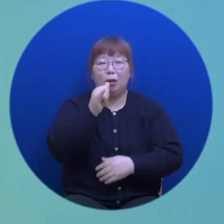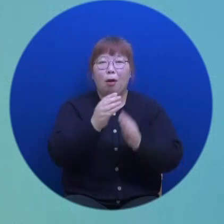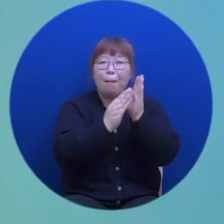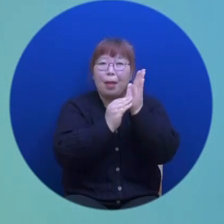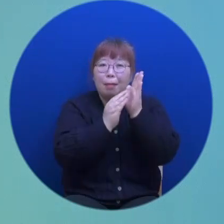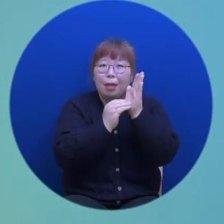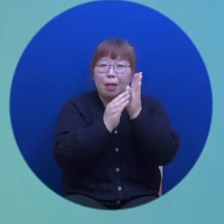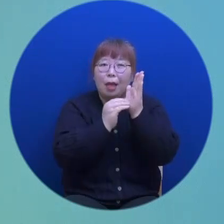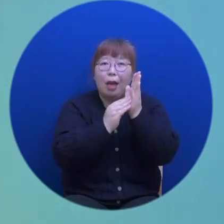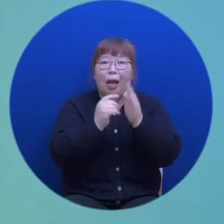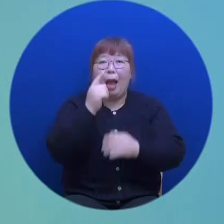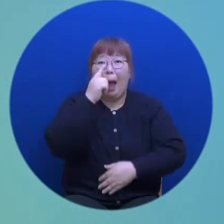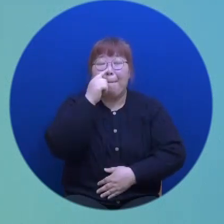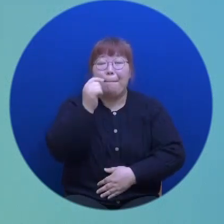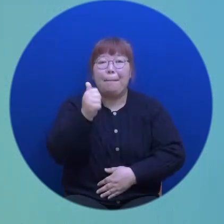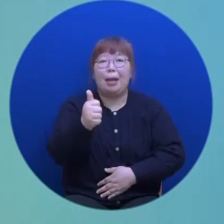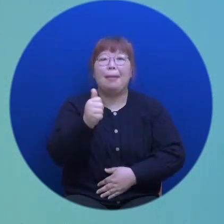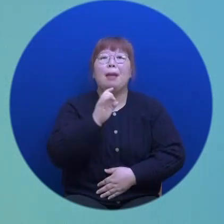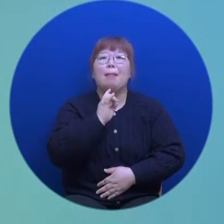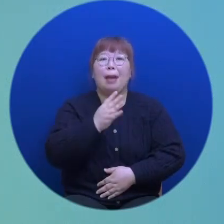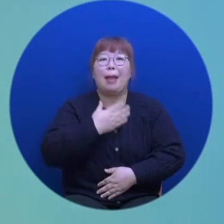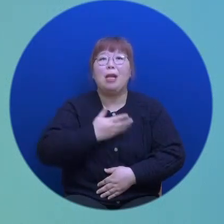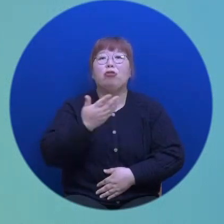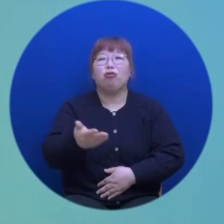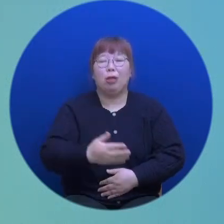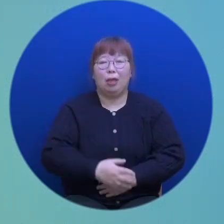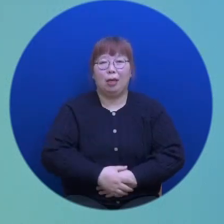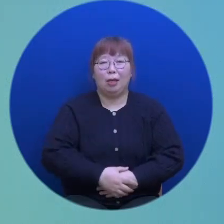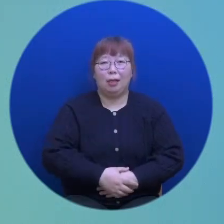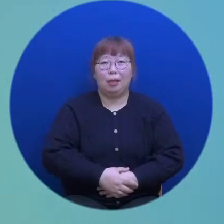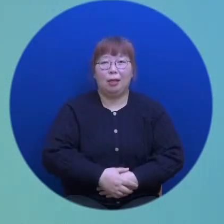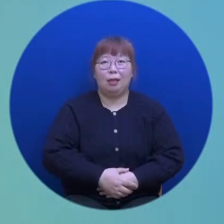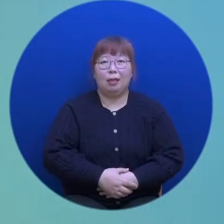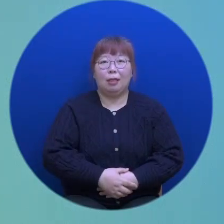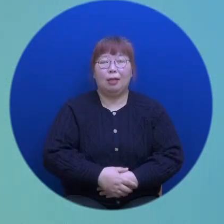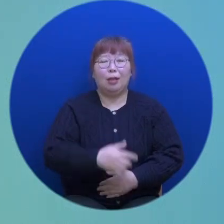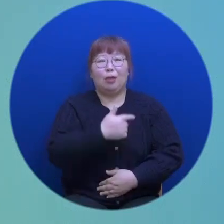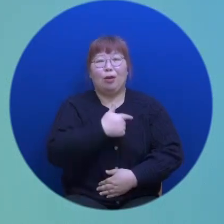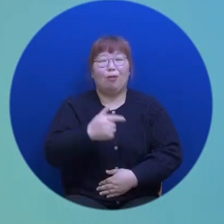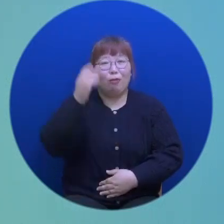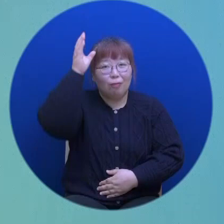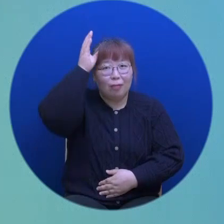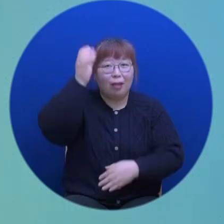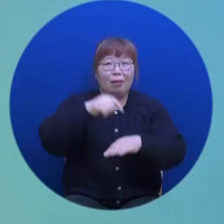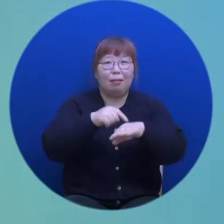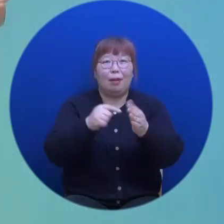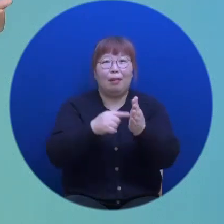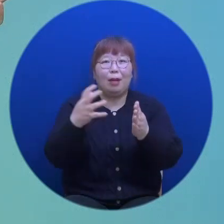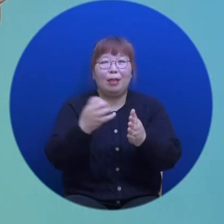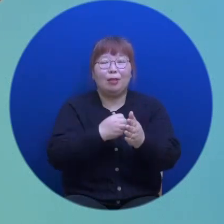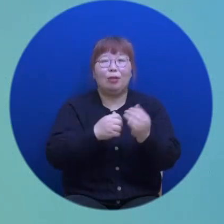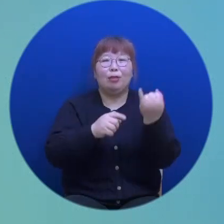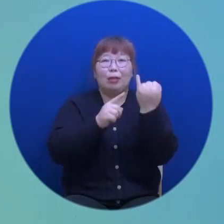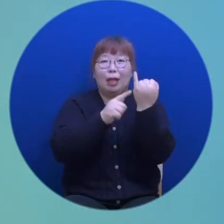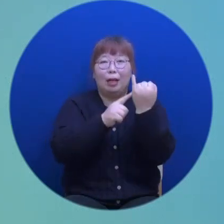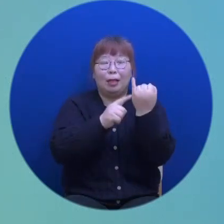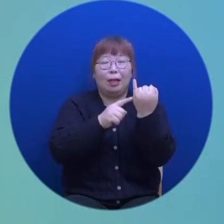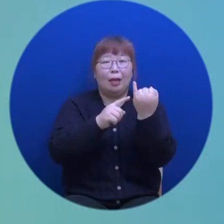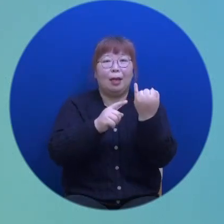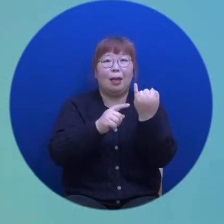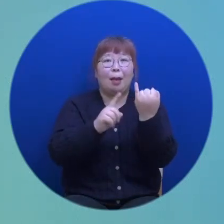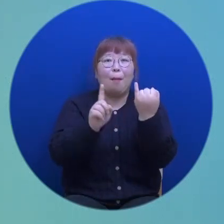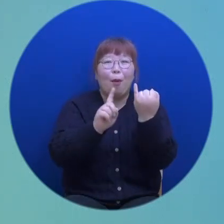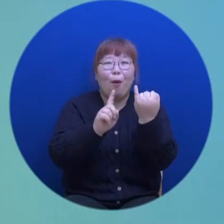비밀인데 아빠한테만 알려줄게. 이러는 거예요. 너무 기대하는 마음으로 딸에게 다가갔어요.